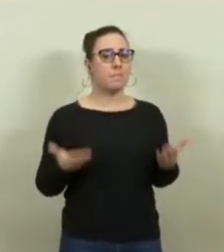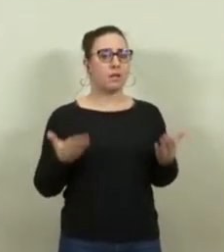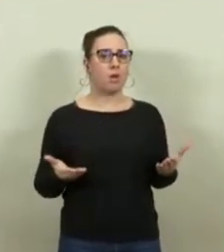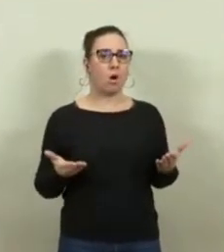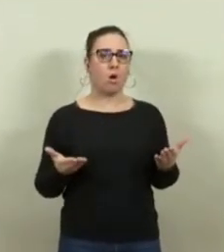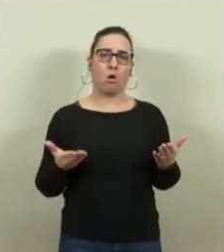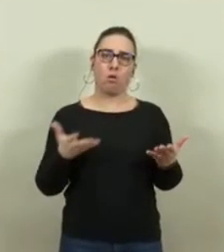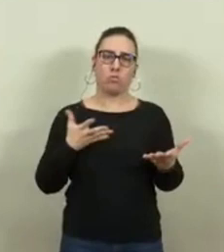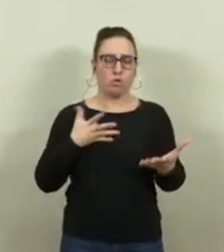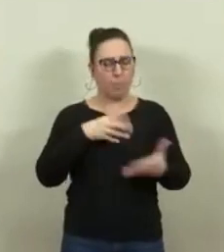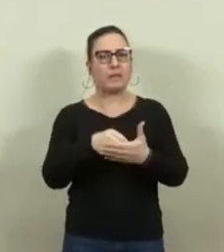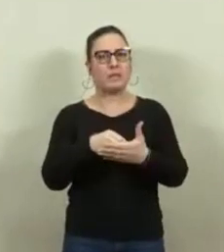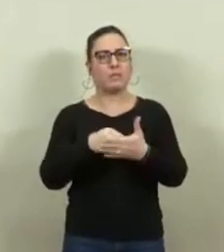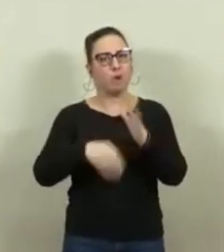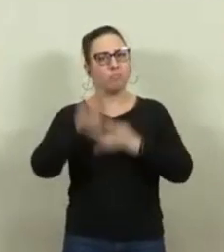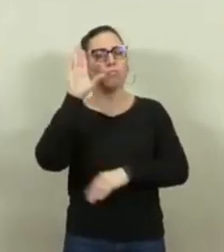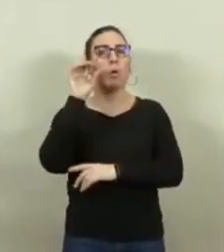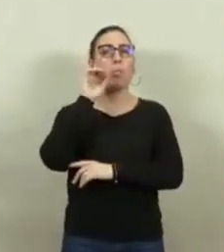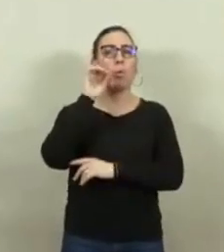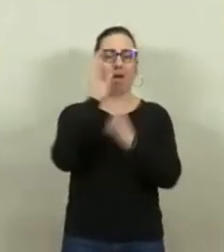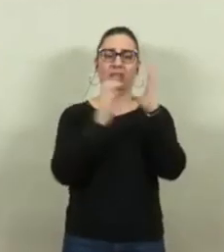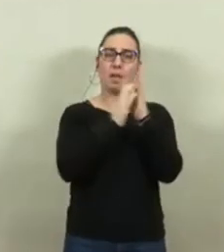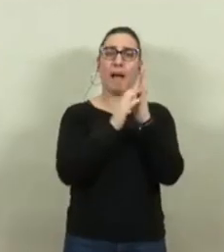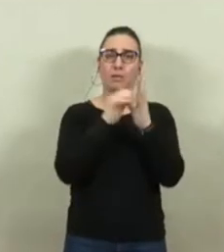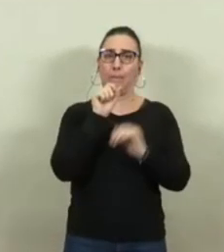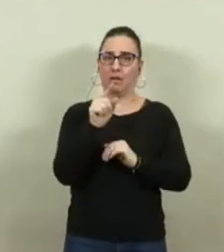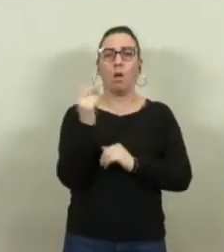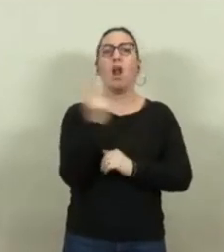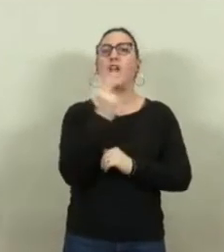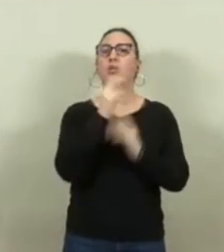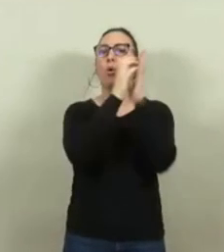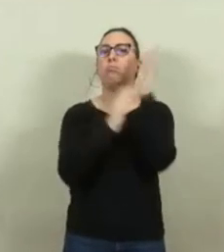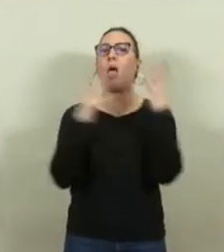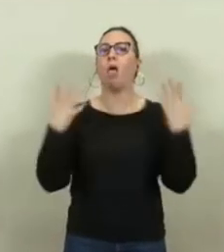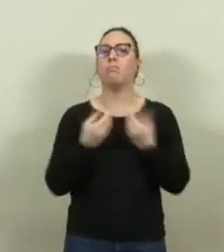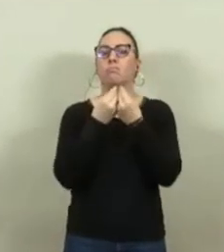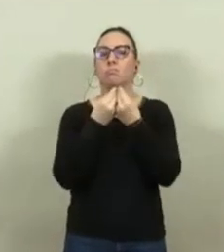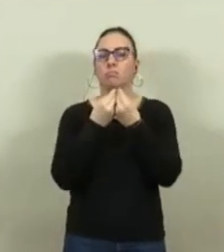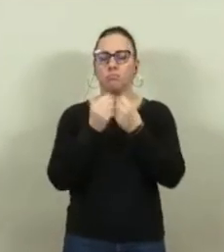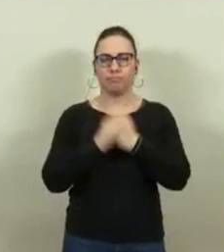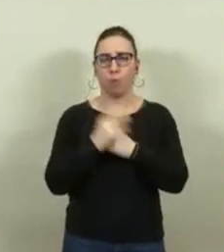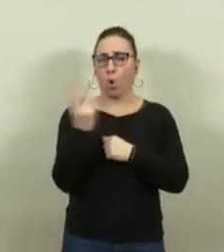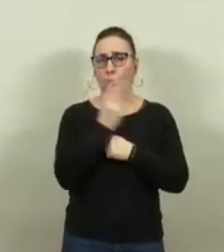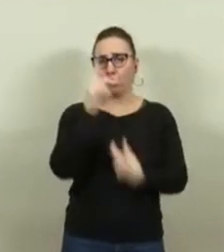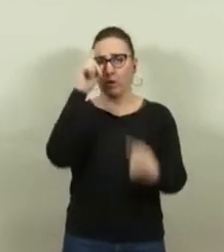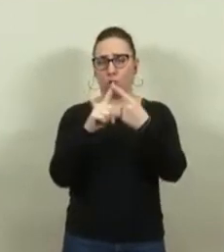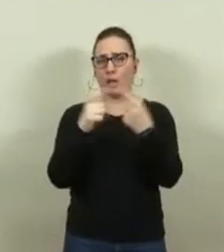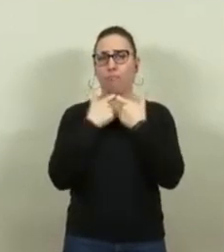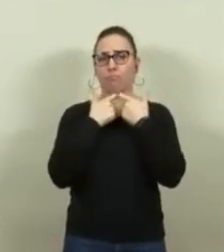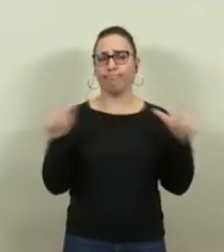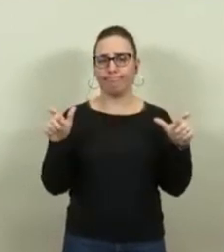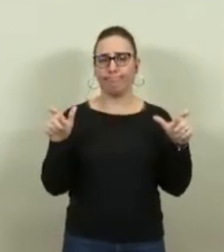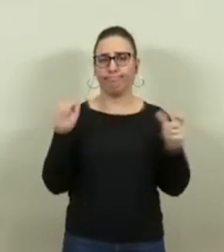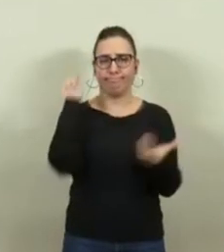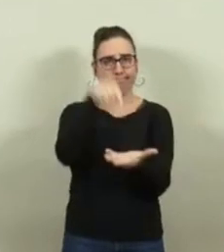à propos de cette délibération, mais aussi à propos de la délibération, enfin, des deux délibérations, car elles concernent toutes les deux le sujet de l'accessibilité à